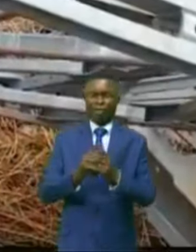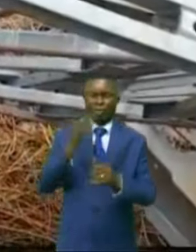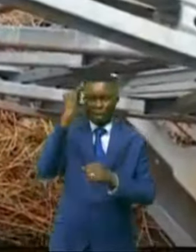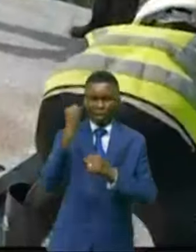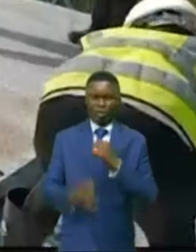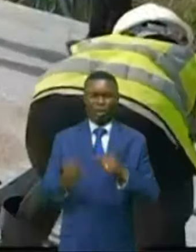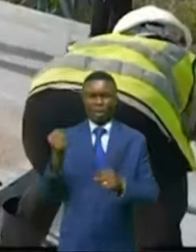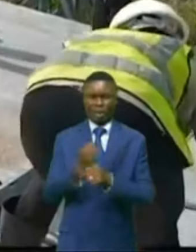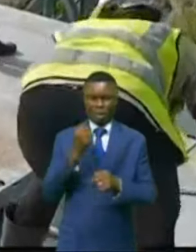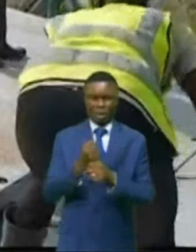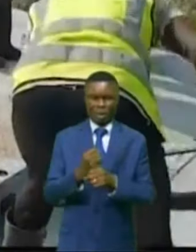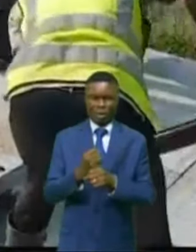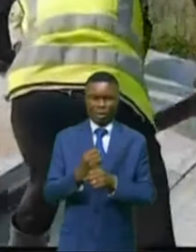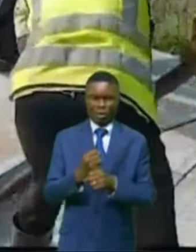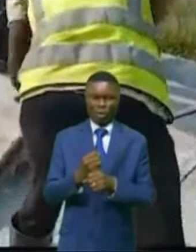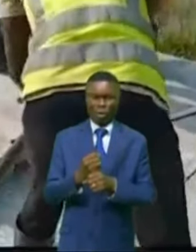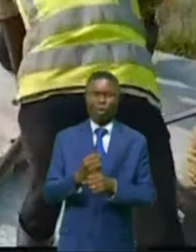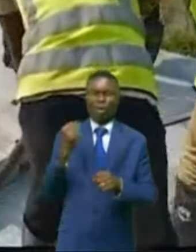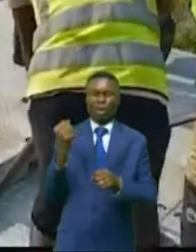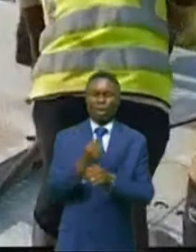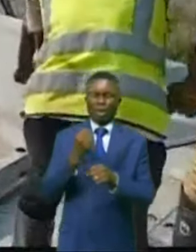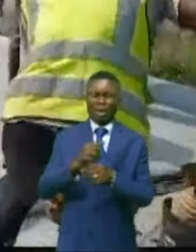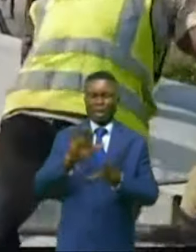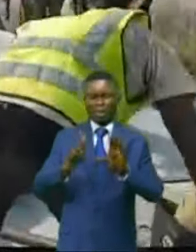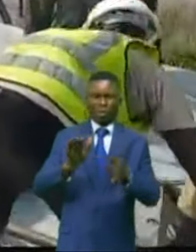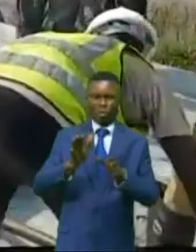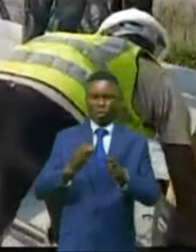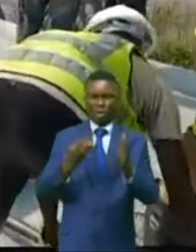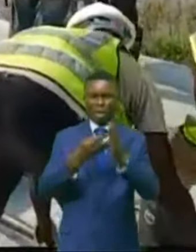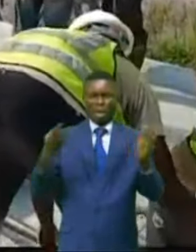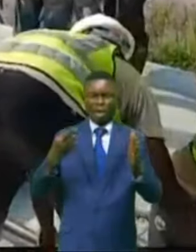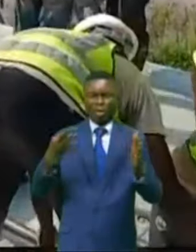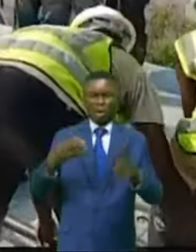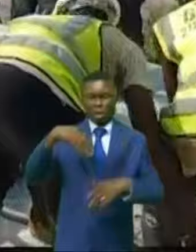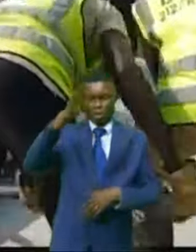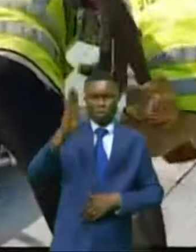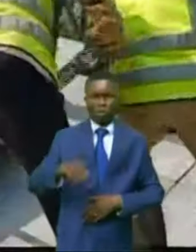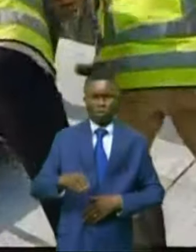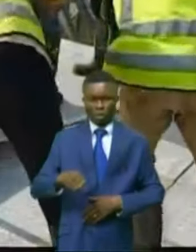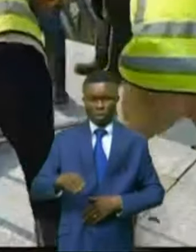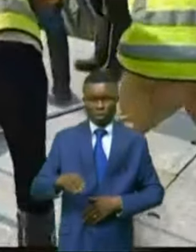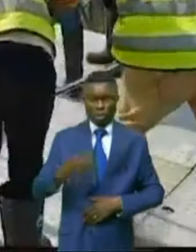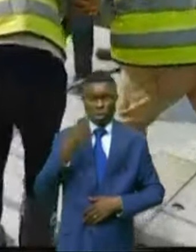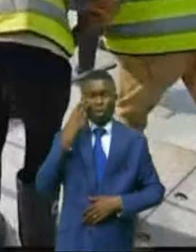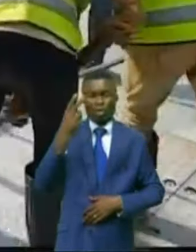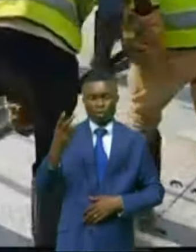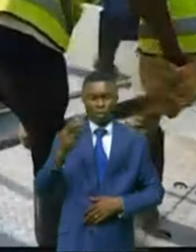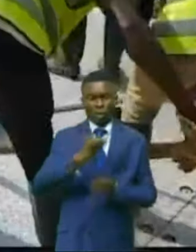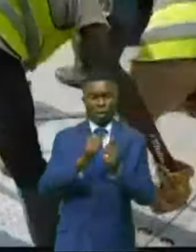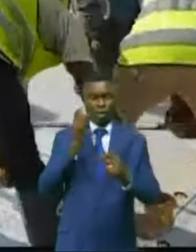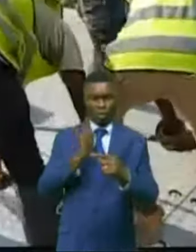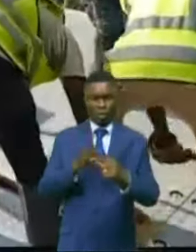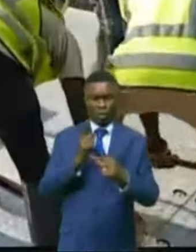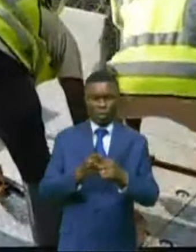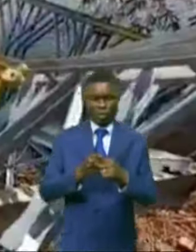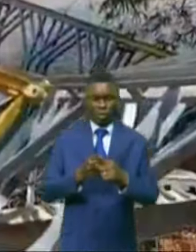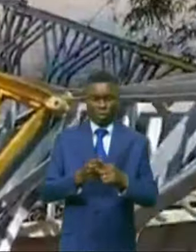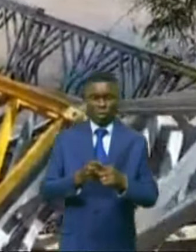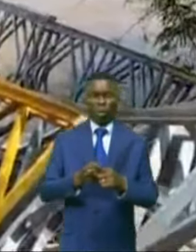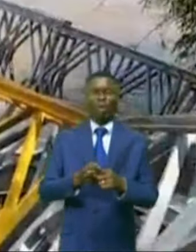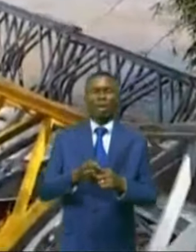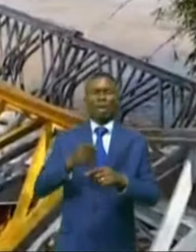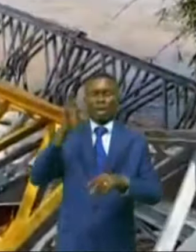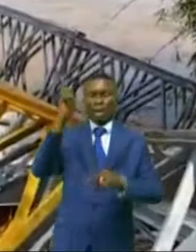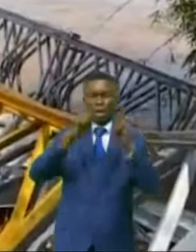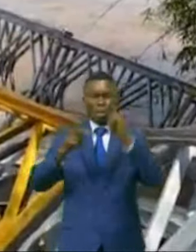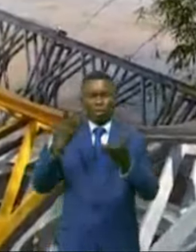qui ont atteint un taux d'exécution estimé à 90%, vu les difficultés qu'éprouvent les